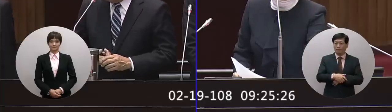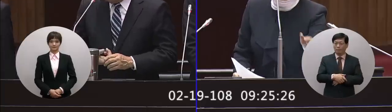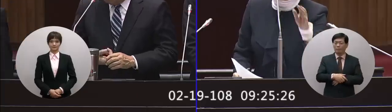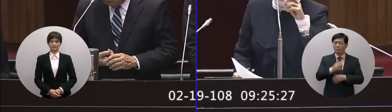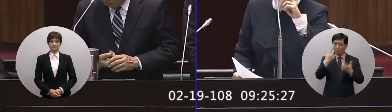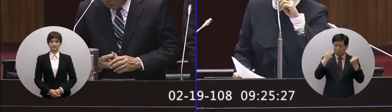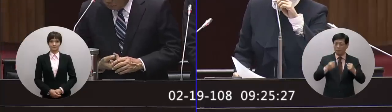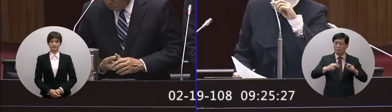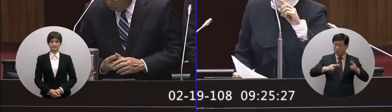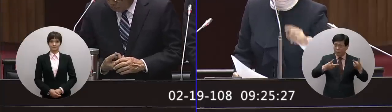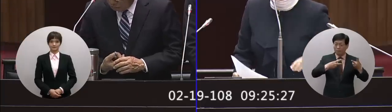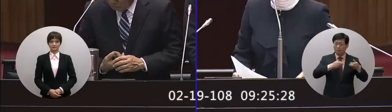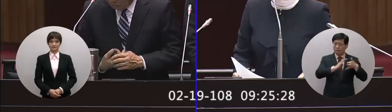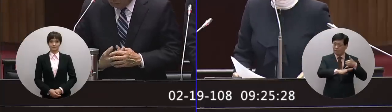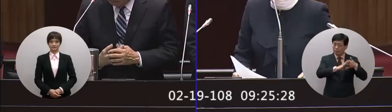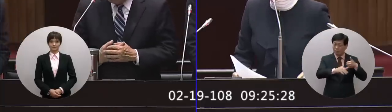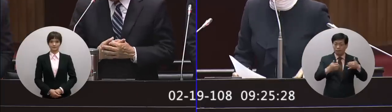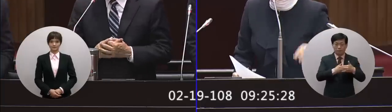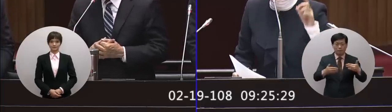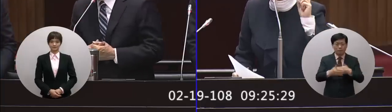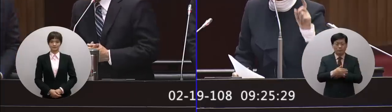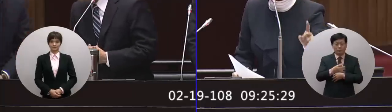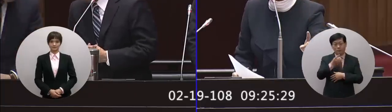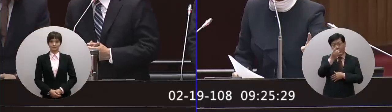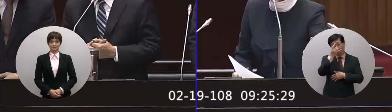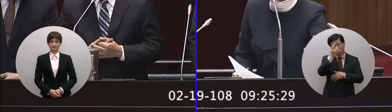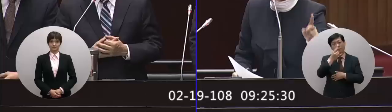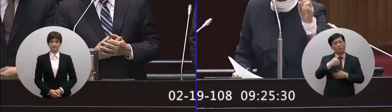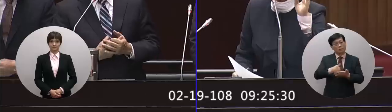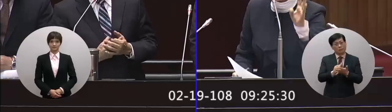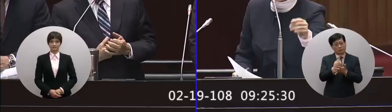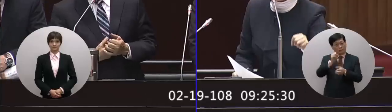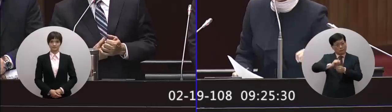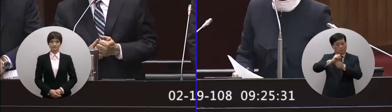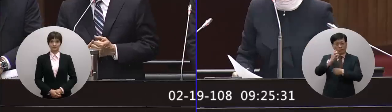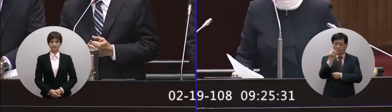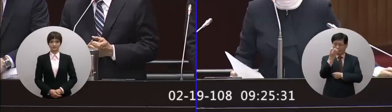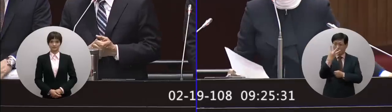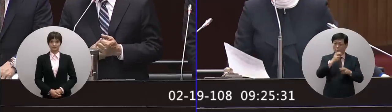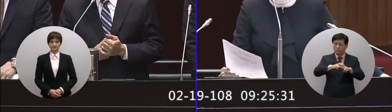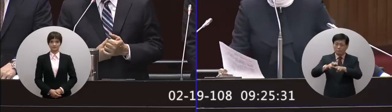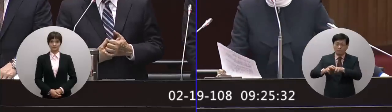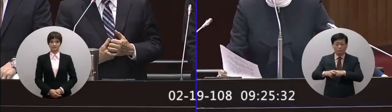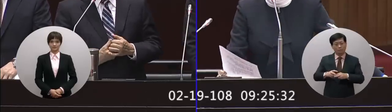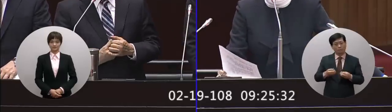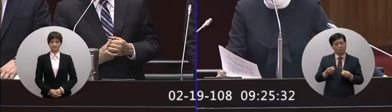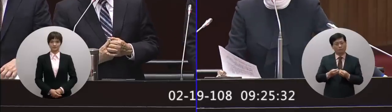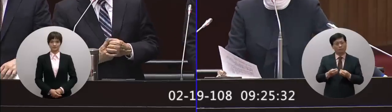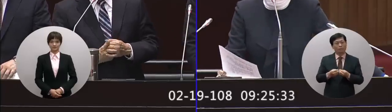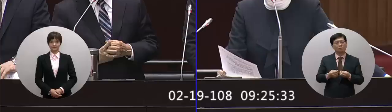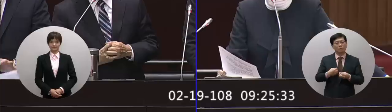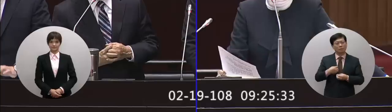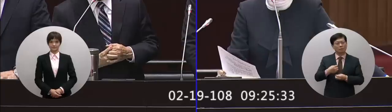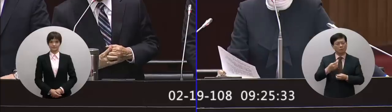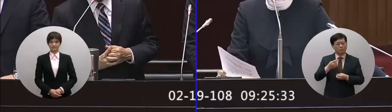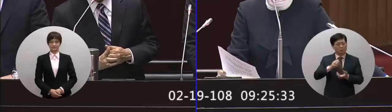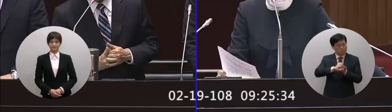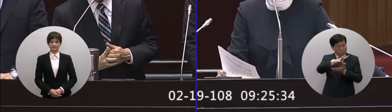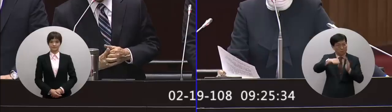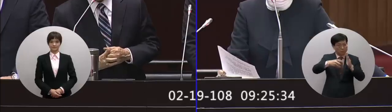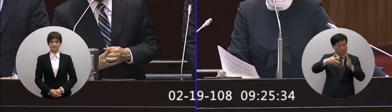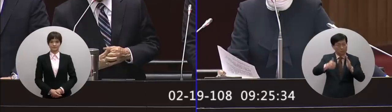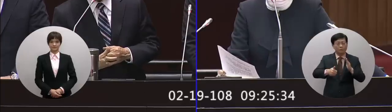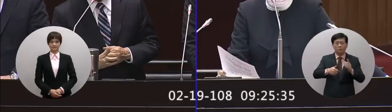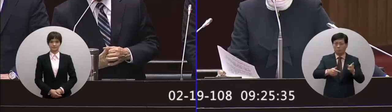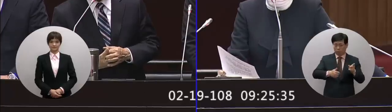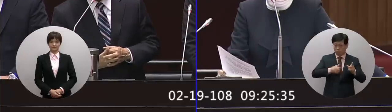要来改善花东的交通，可是我们仅仅只增加了400个位置。所以本席在这要跟院长报告，您